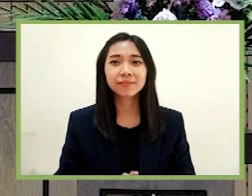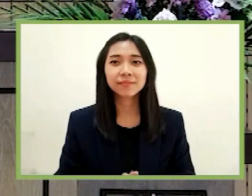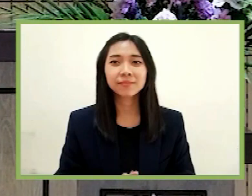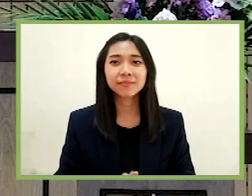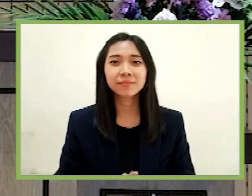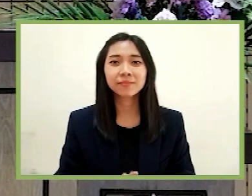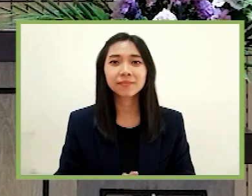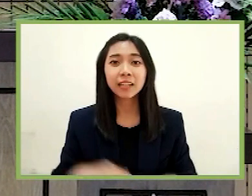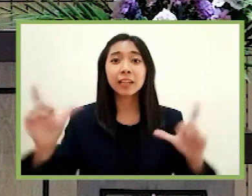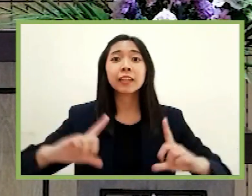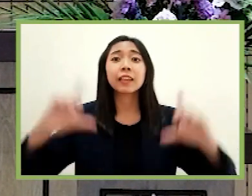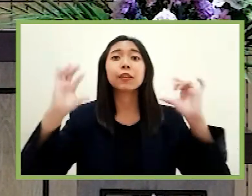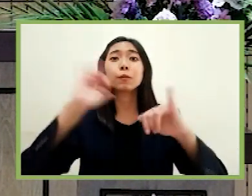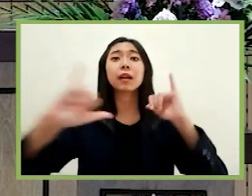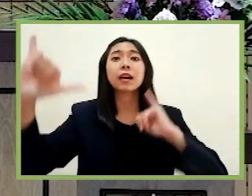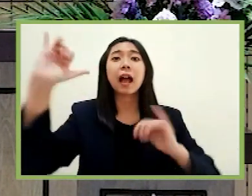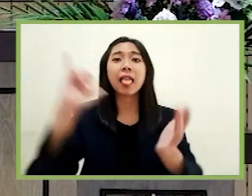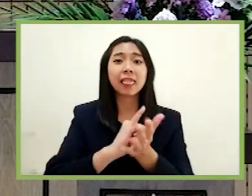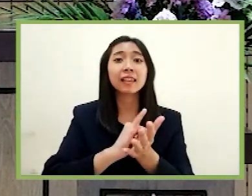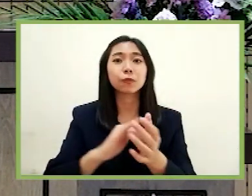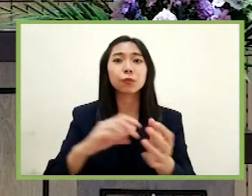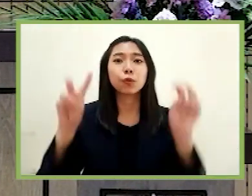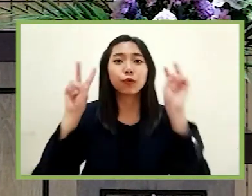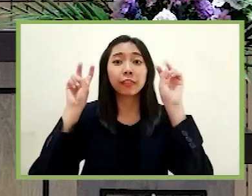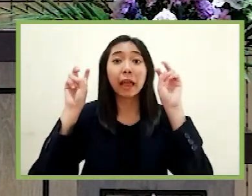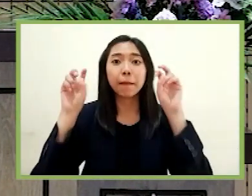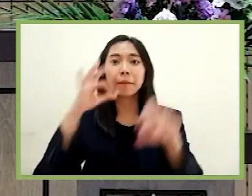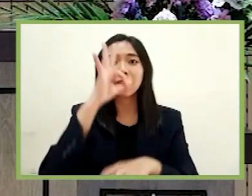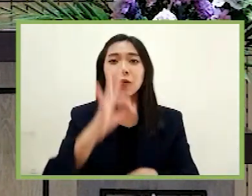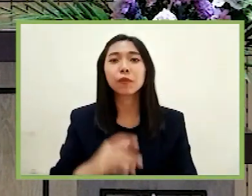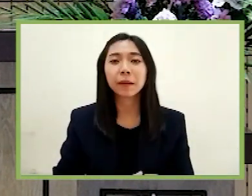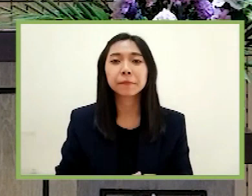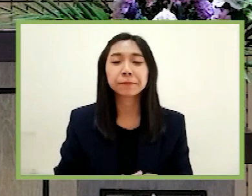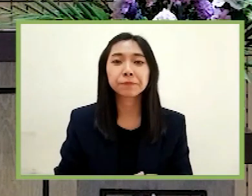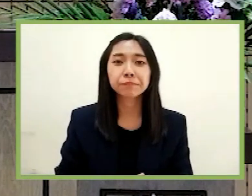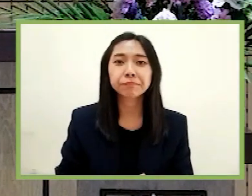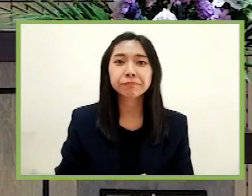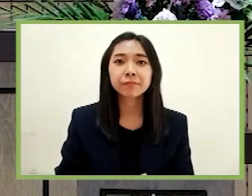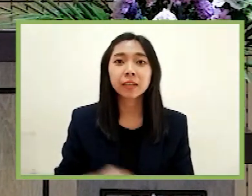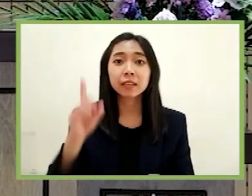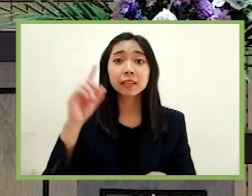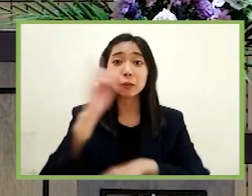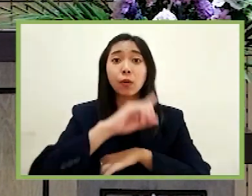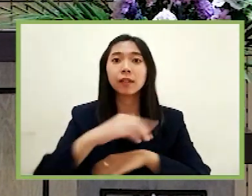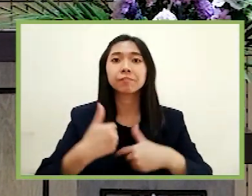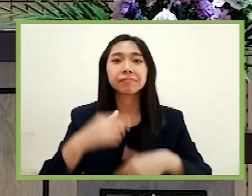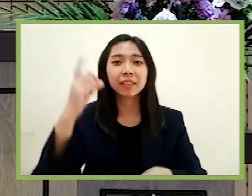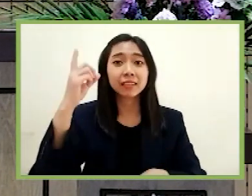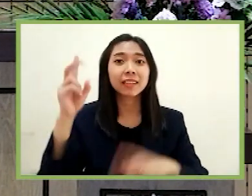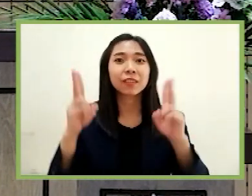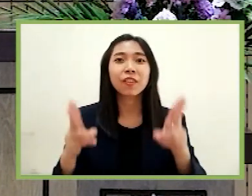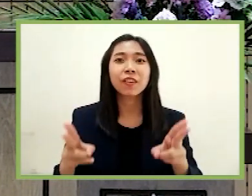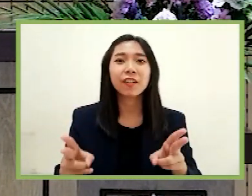Everlasting Life inilah tema khotbah pada minggu ini saudara-saudara suatu saat ada seorang